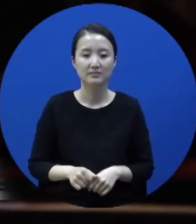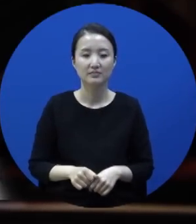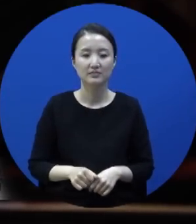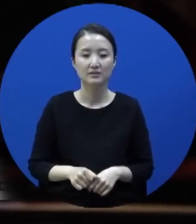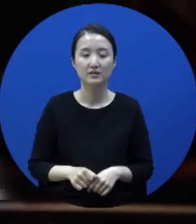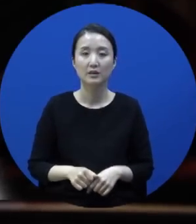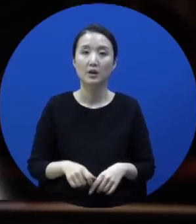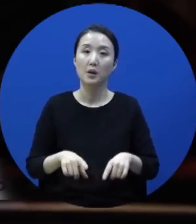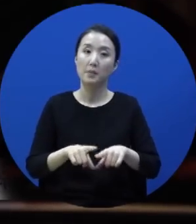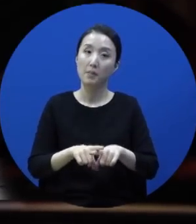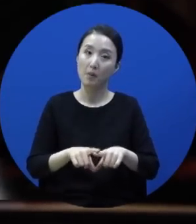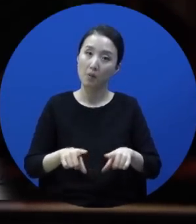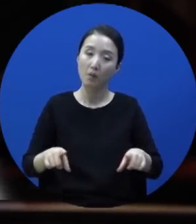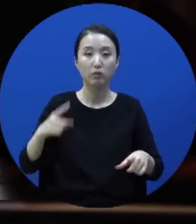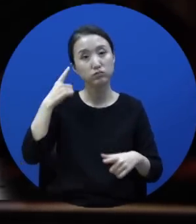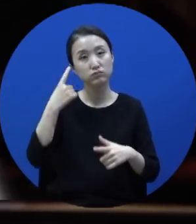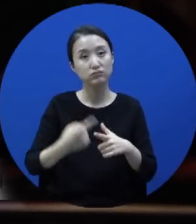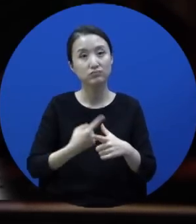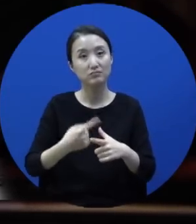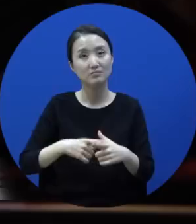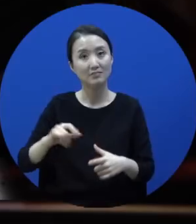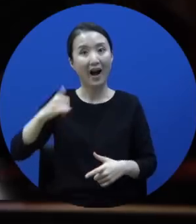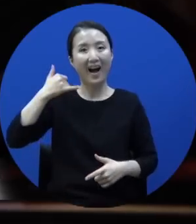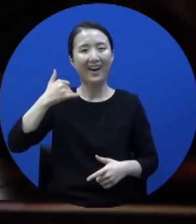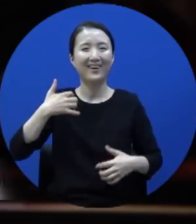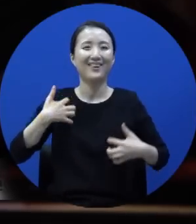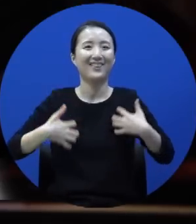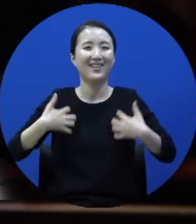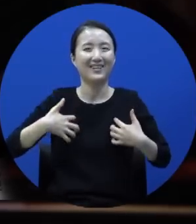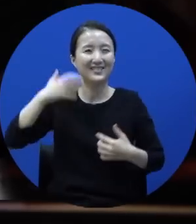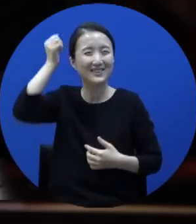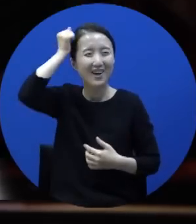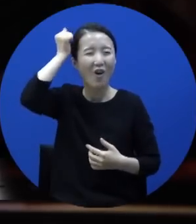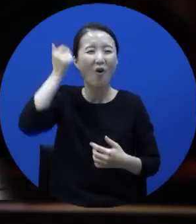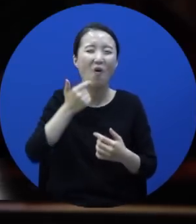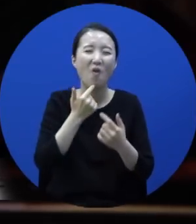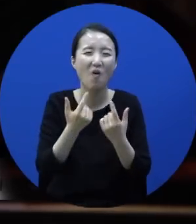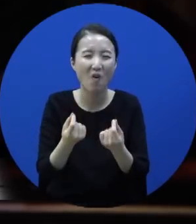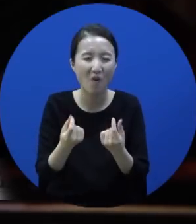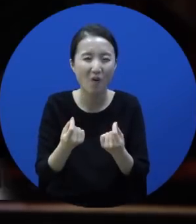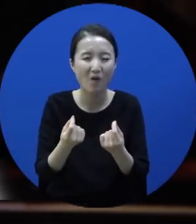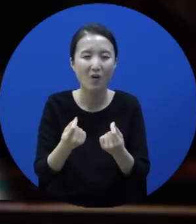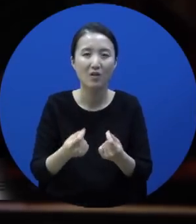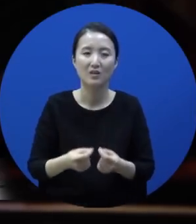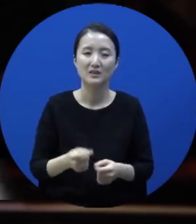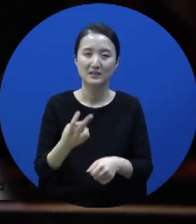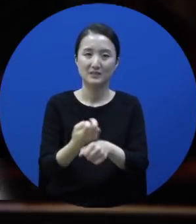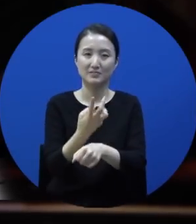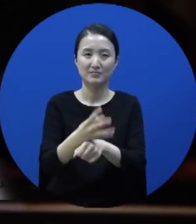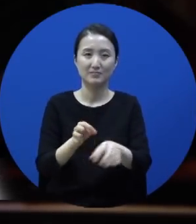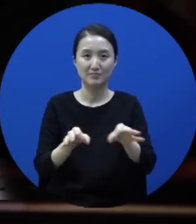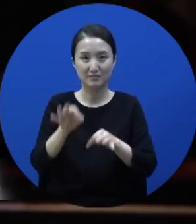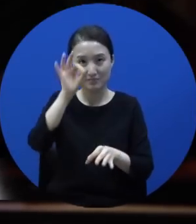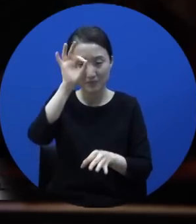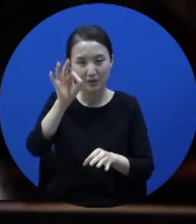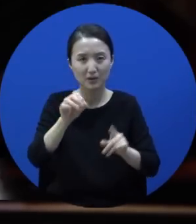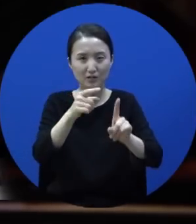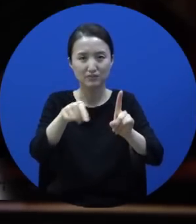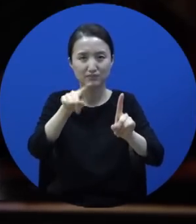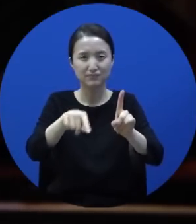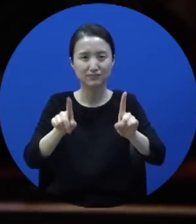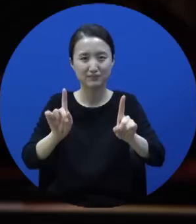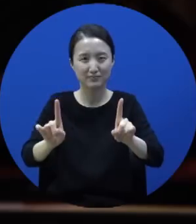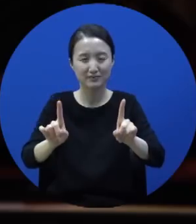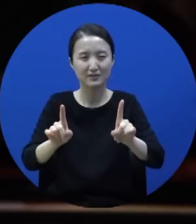더 기쁘게 받아들인다는 거예요. 그래서 저는 별거 아니지만 편의점에 가면 우리가 맨날 뭐1 플러스 1